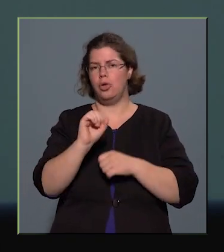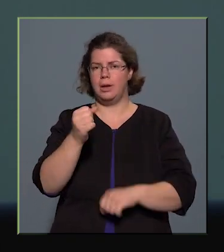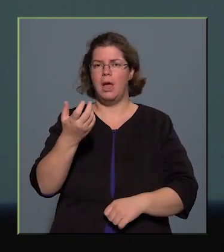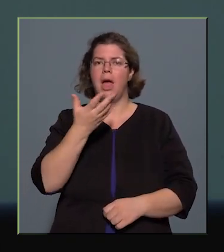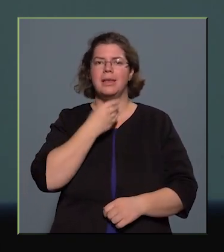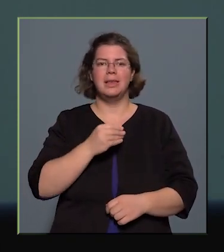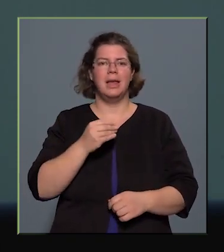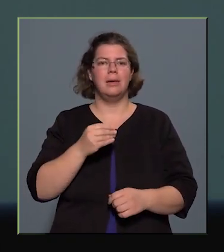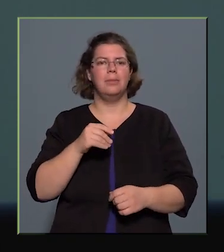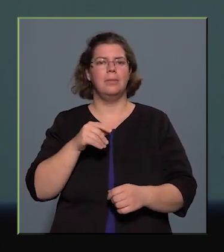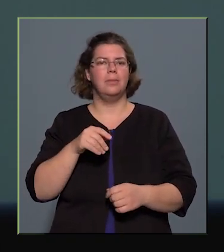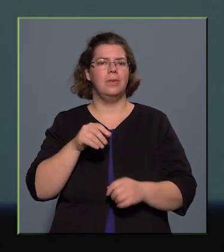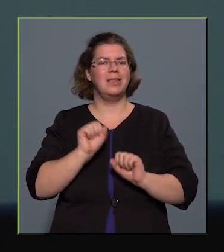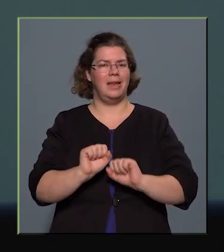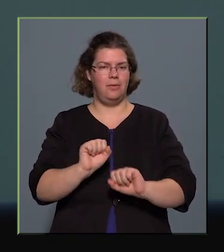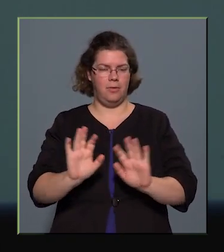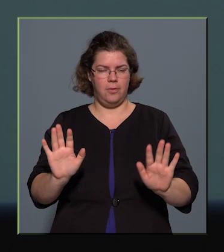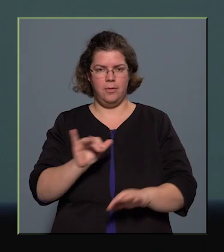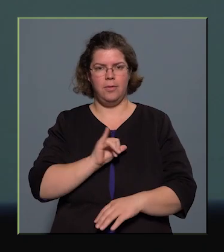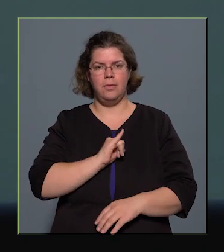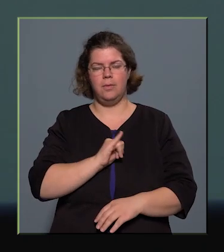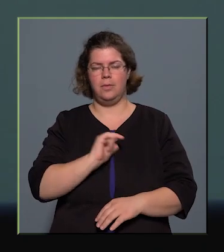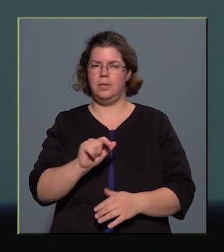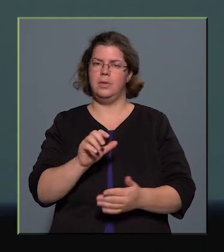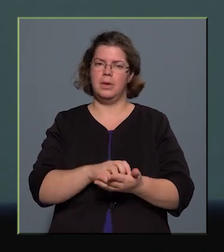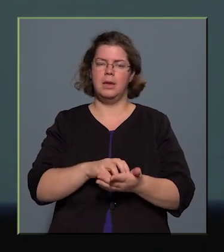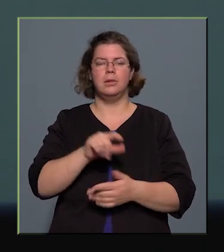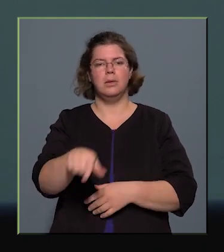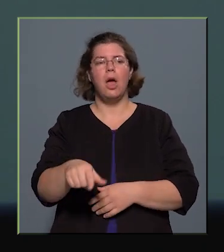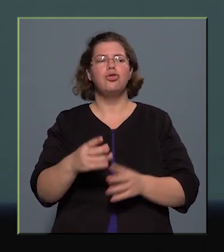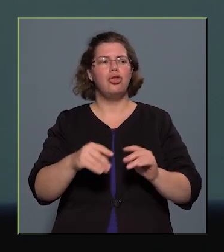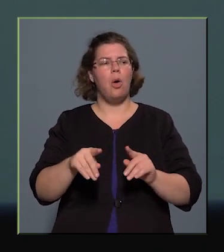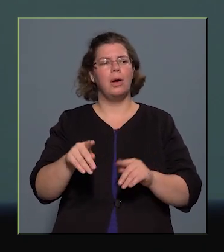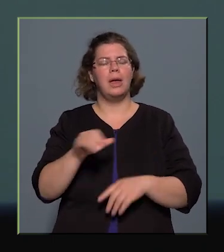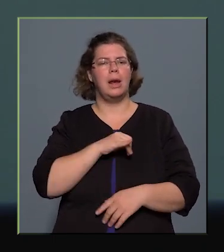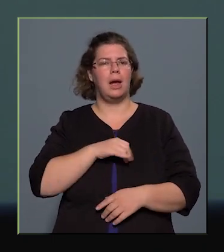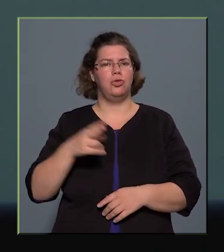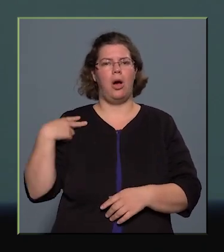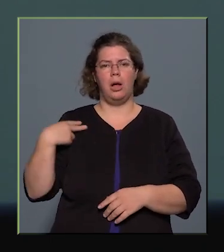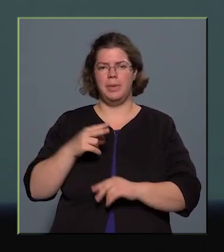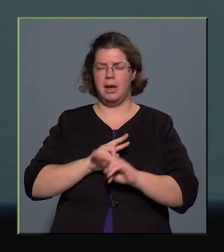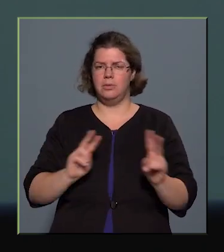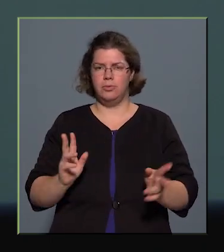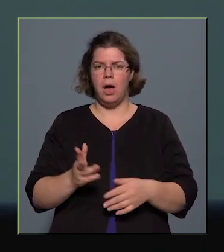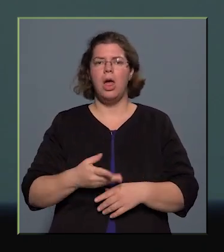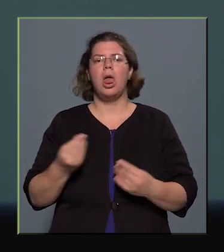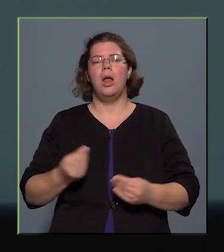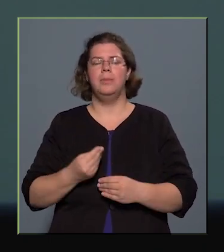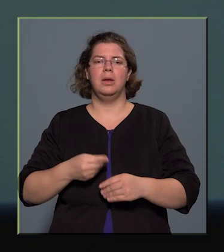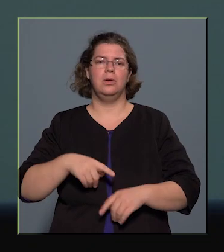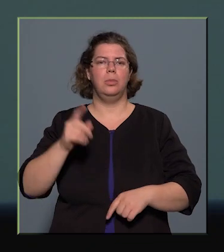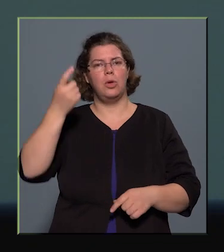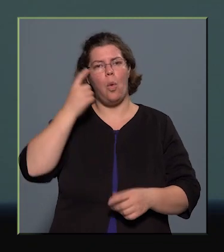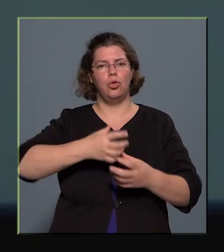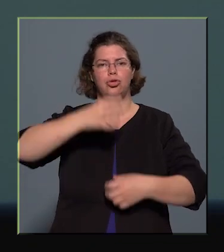City funkciók, és itt ugye nagyon sok olyan érdekes alkalmazás van, ami ugye nekünk a különböző okos oszlopokon elhelyezett